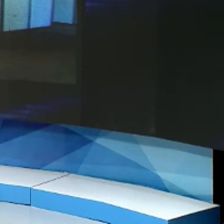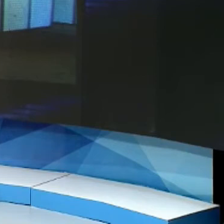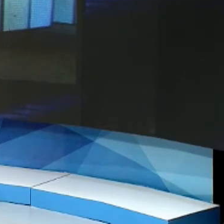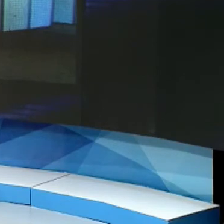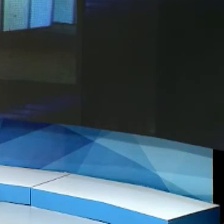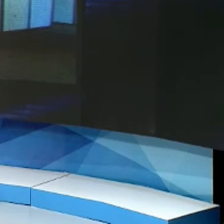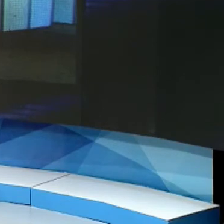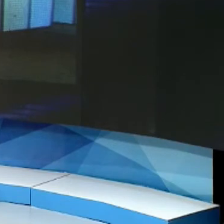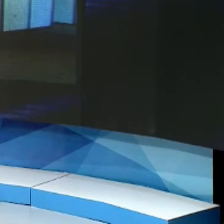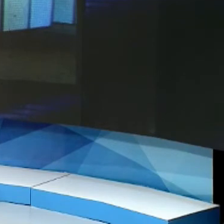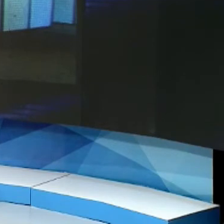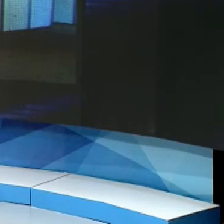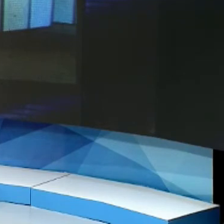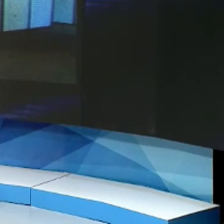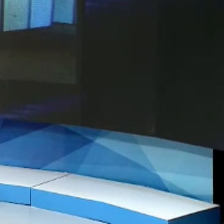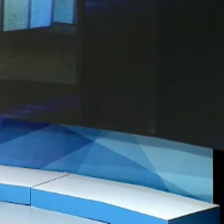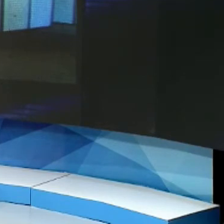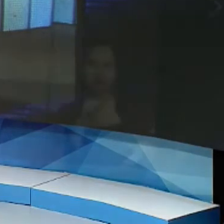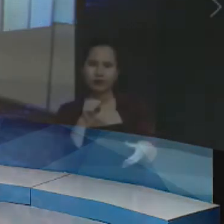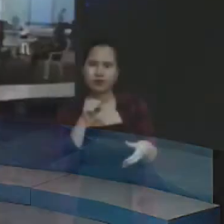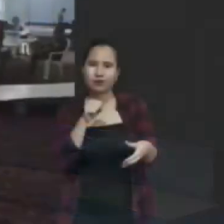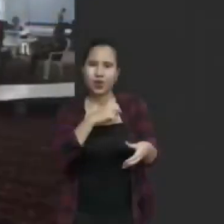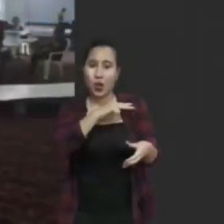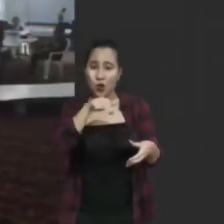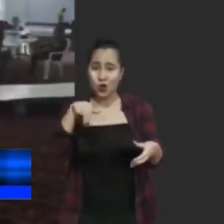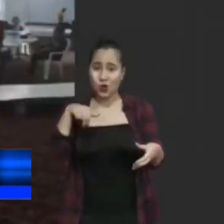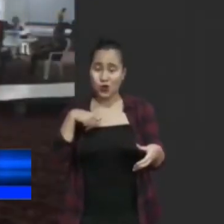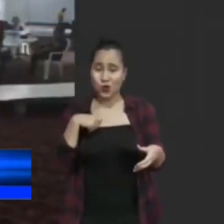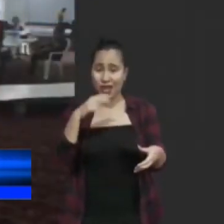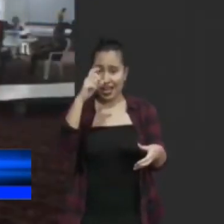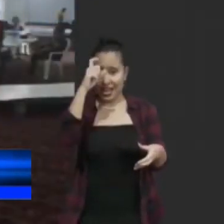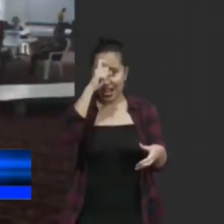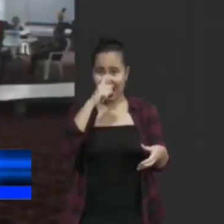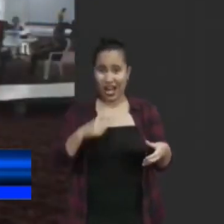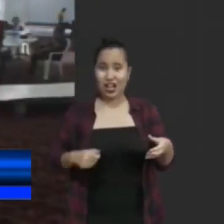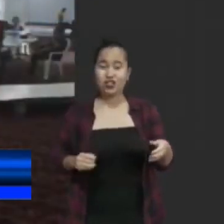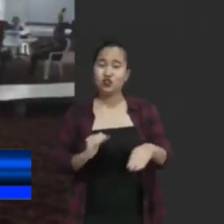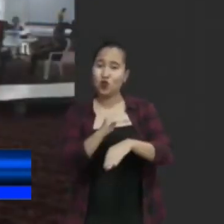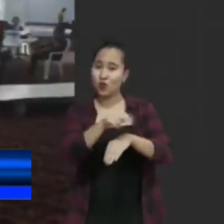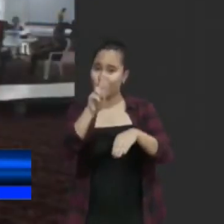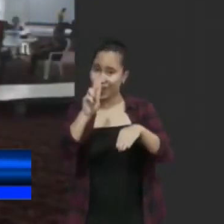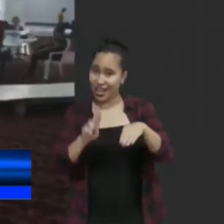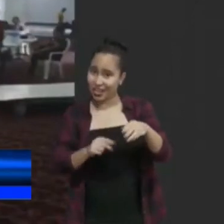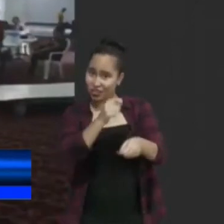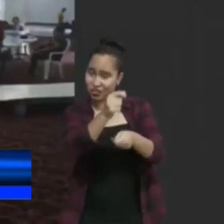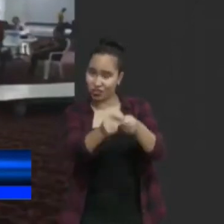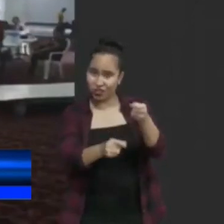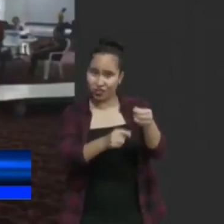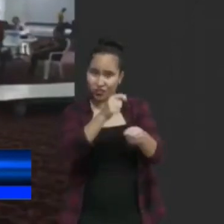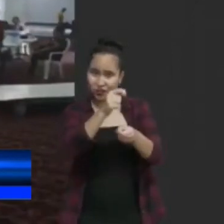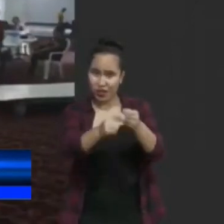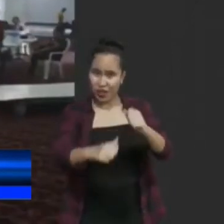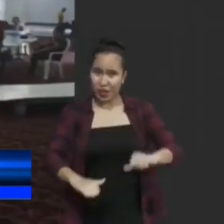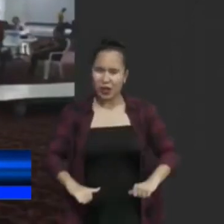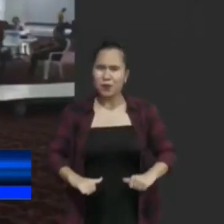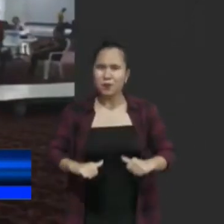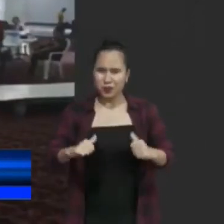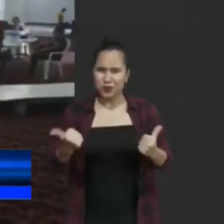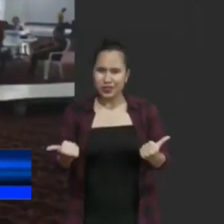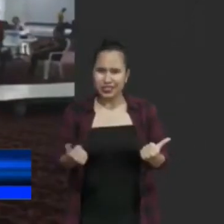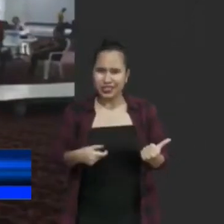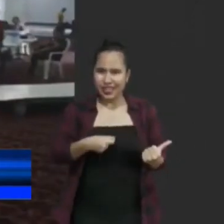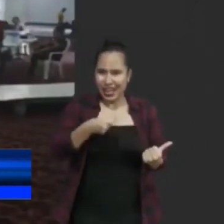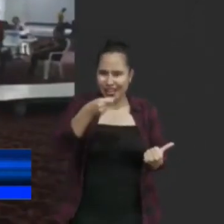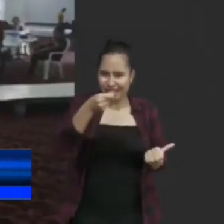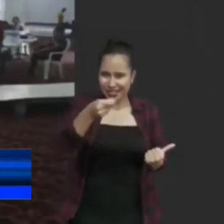zichzelf zorgen, benadrukt Slijngaard. Wij als overheid zullen ervoor zorgen dat u hoogstwaarschijnlijk in het begin voorzien zal